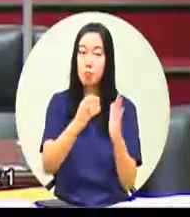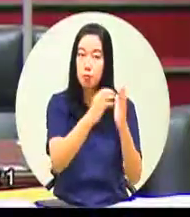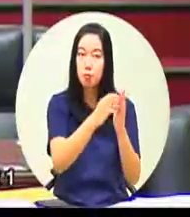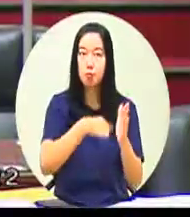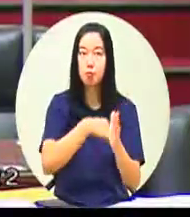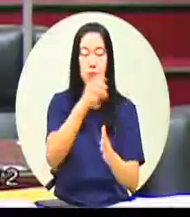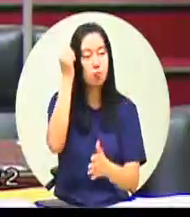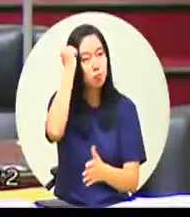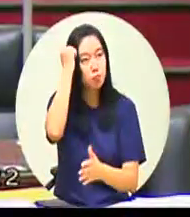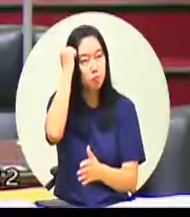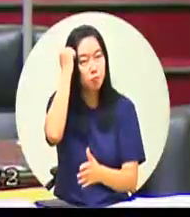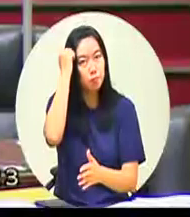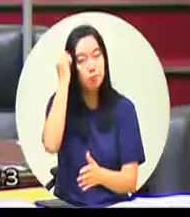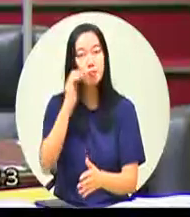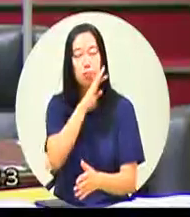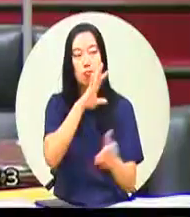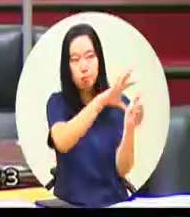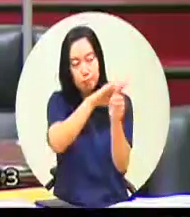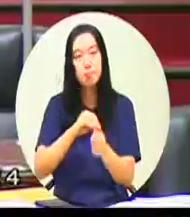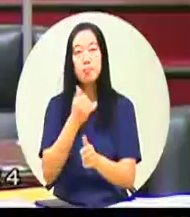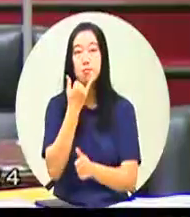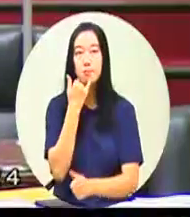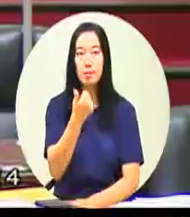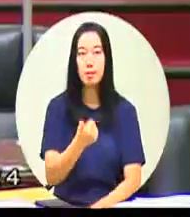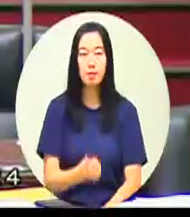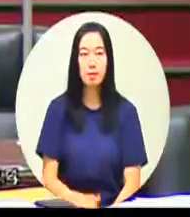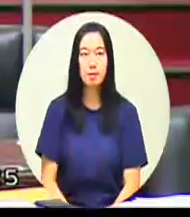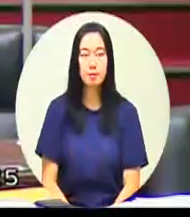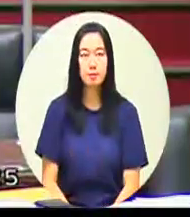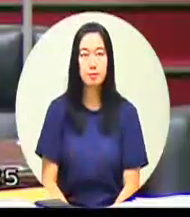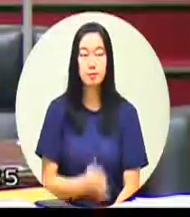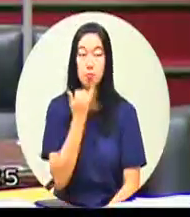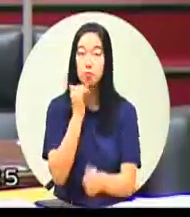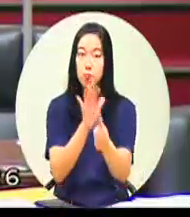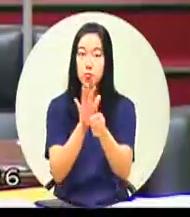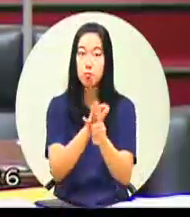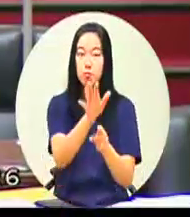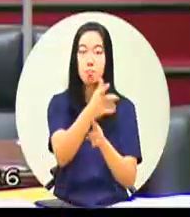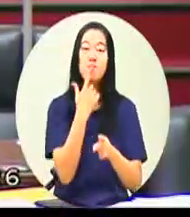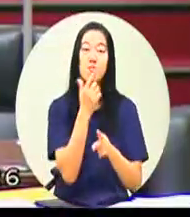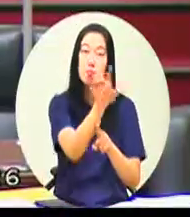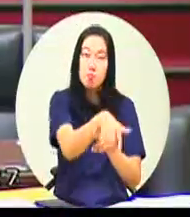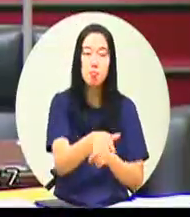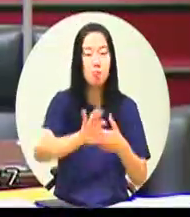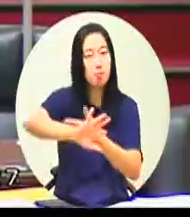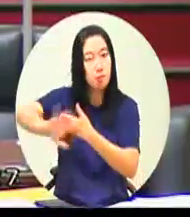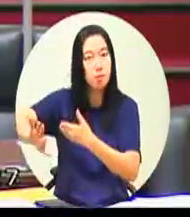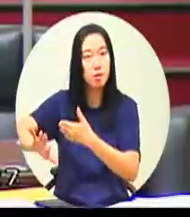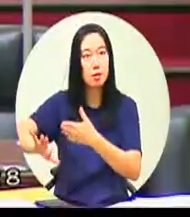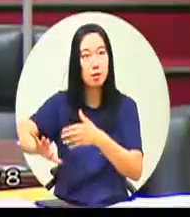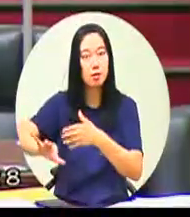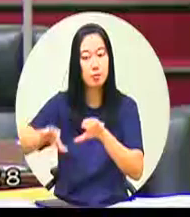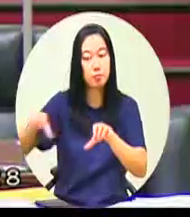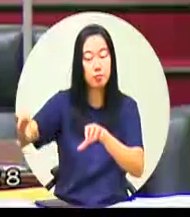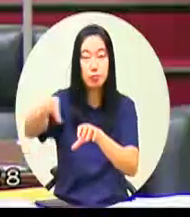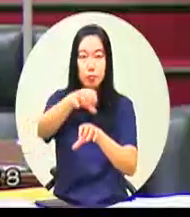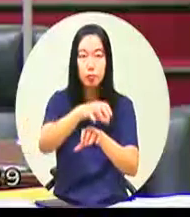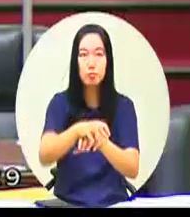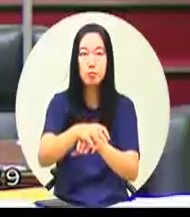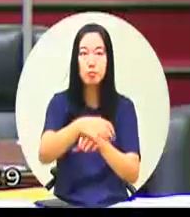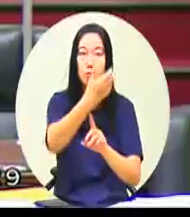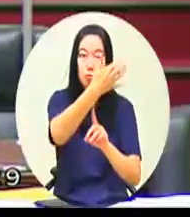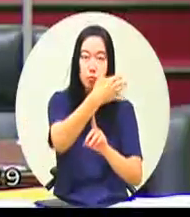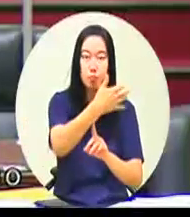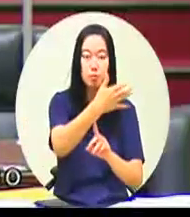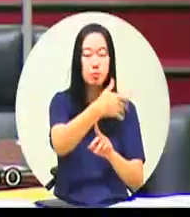起这样类似的这样的一个例子，把美浓以外其他旗北地区，因为旗北地